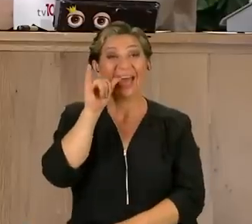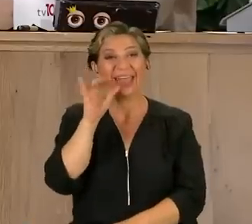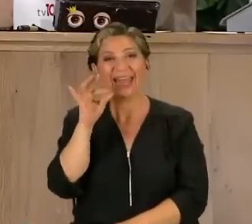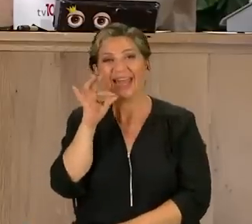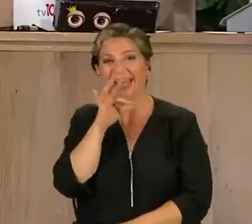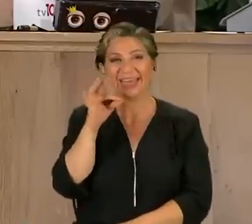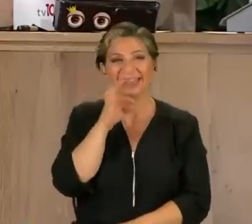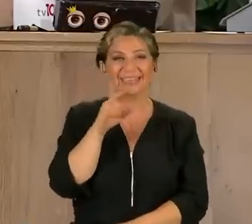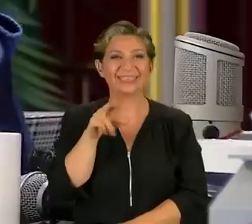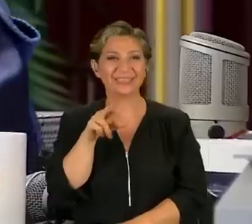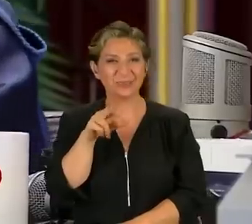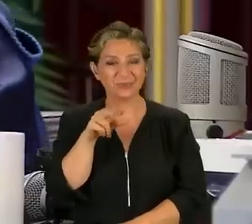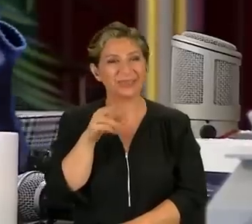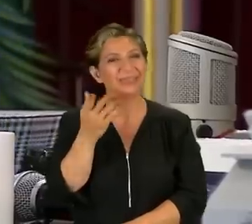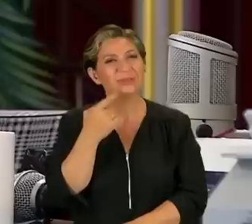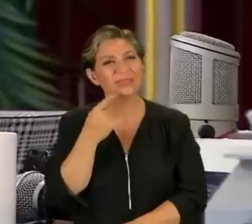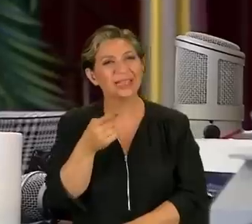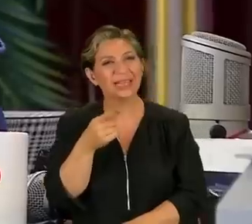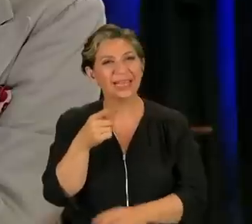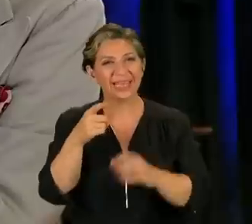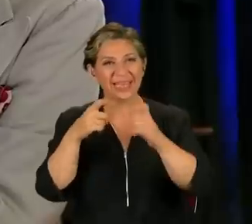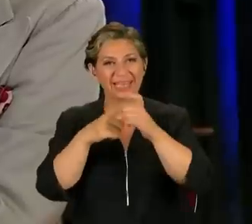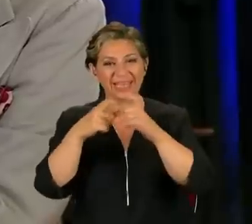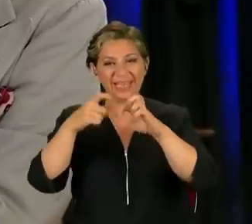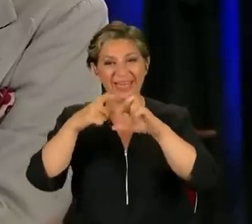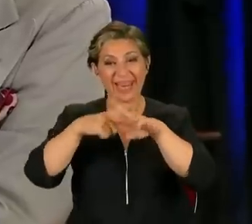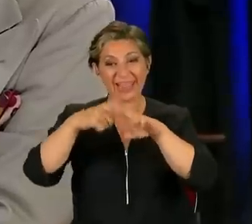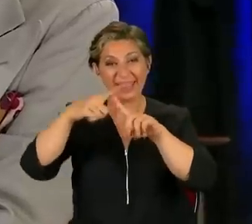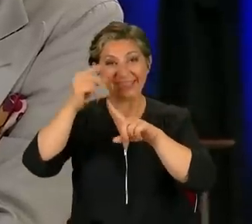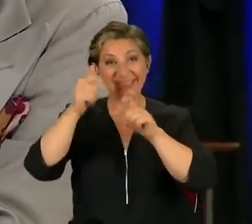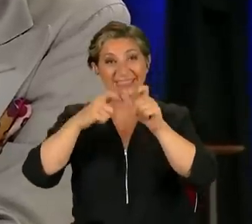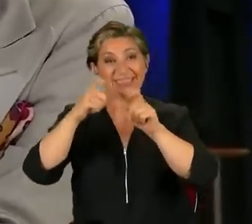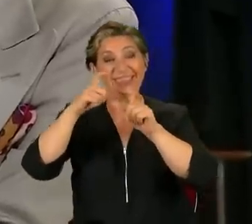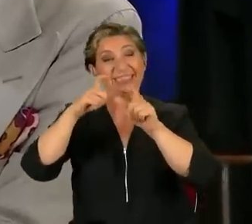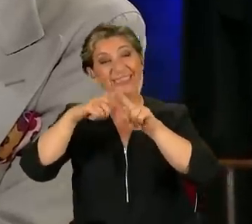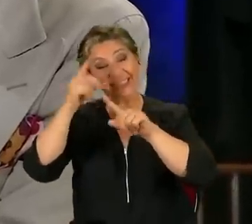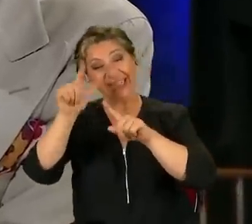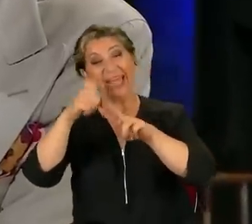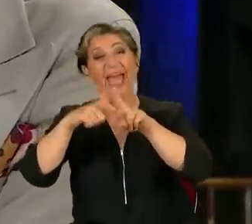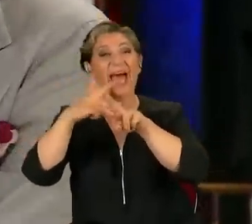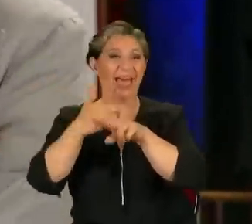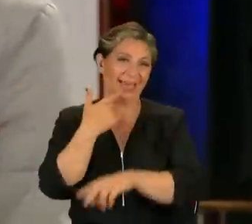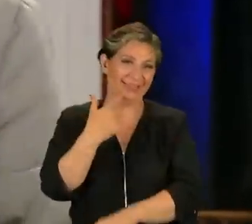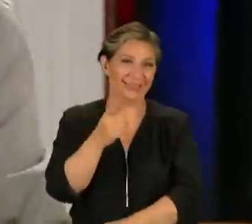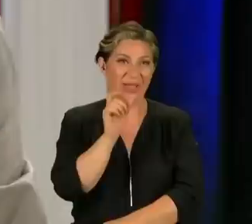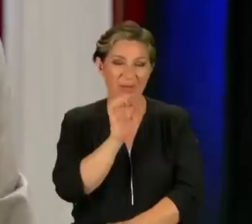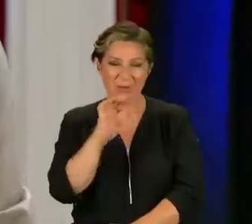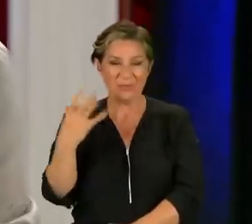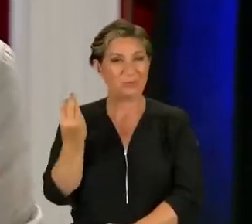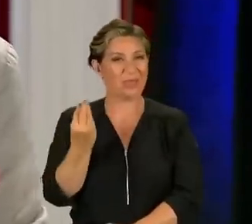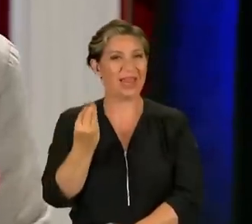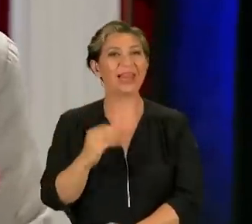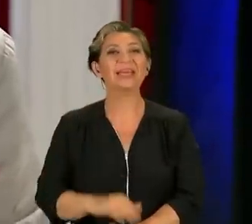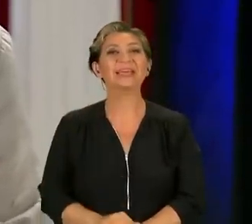kantonuna yakın herhalde. Nasıl söyleniyor? Graziella. Graziella. Vay be. Çok iyiymiş ya. Graziella.